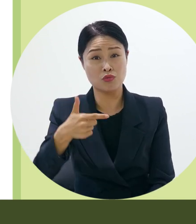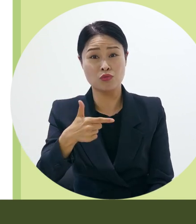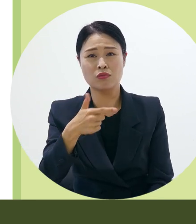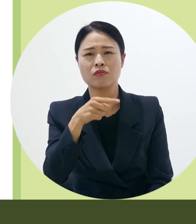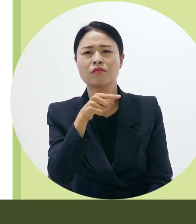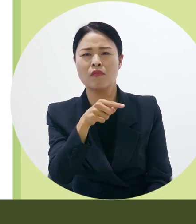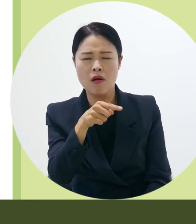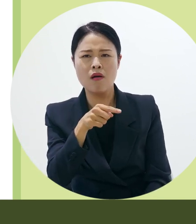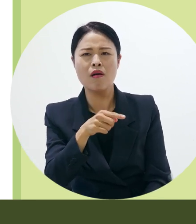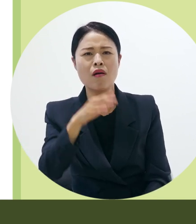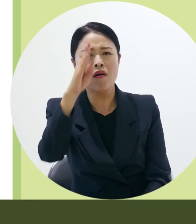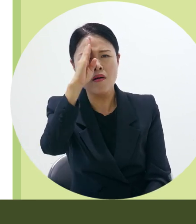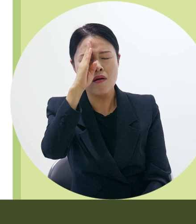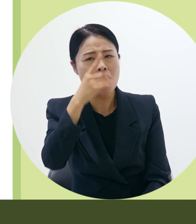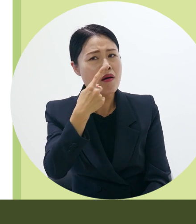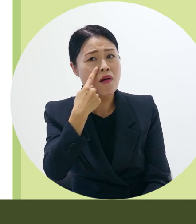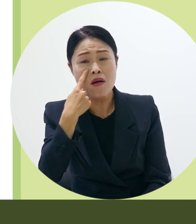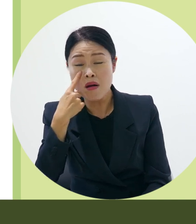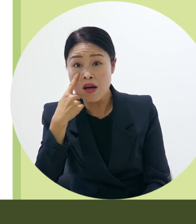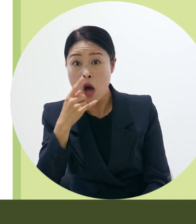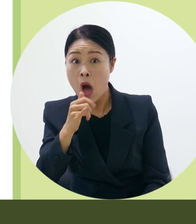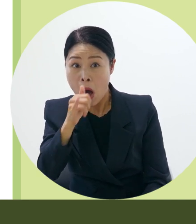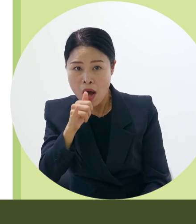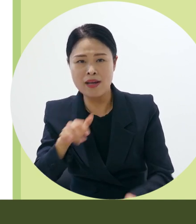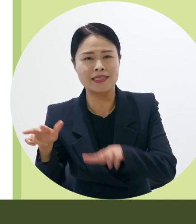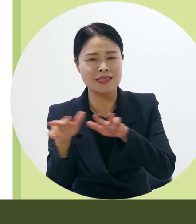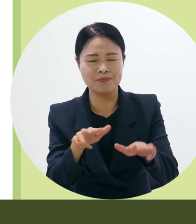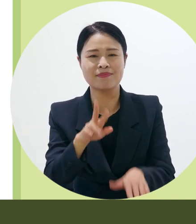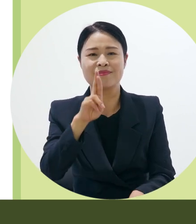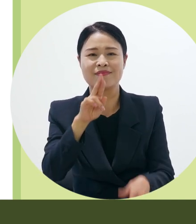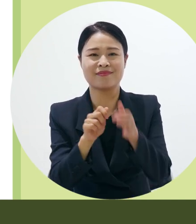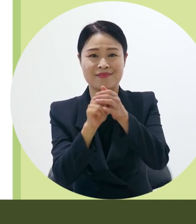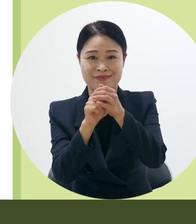제거하고 의사와 상의하십시오.